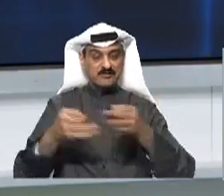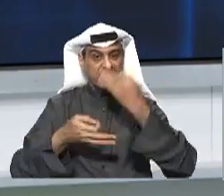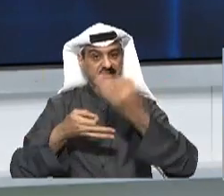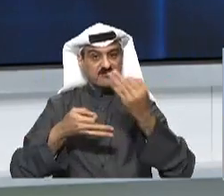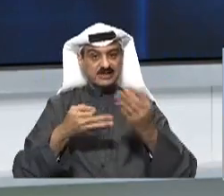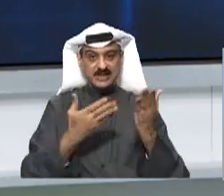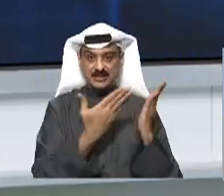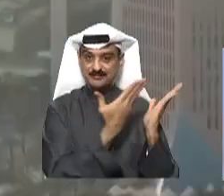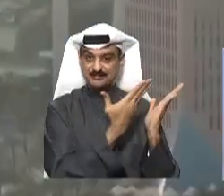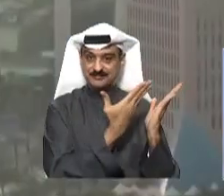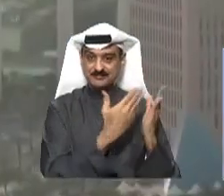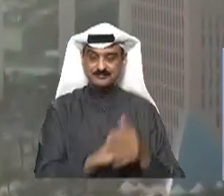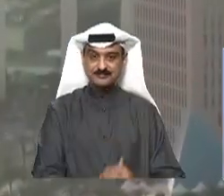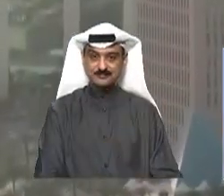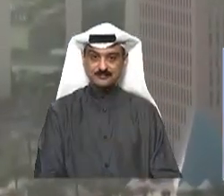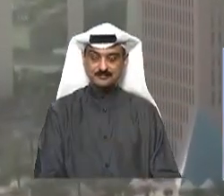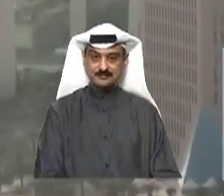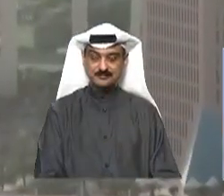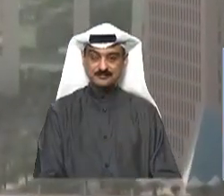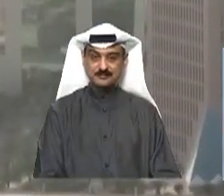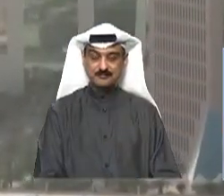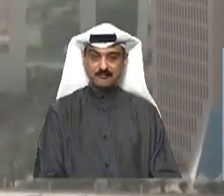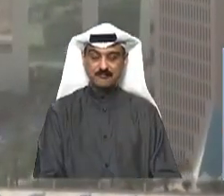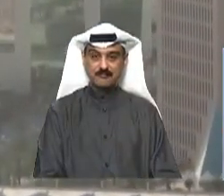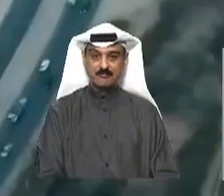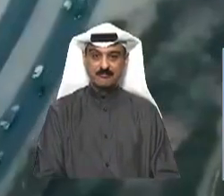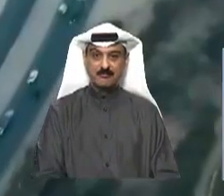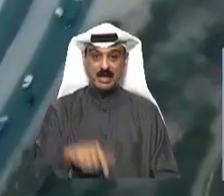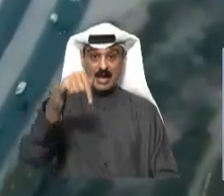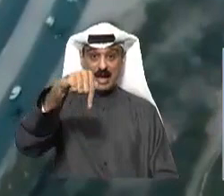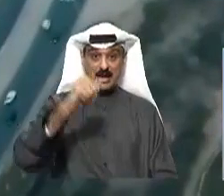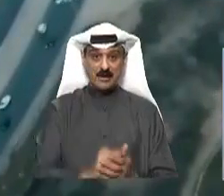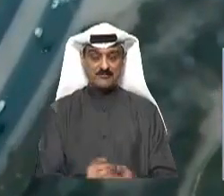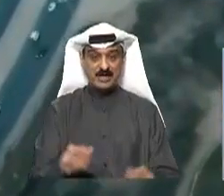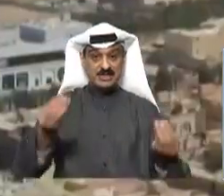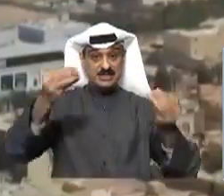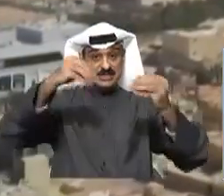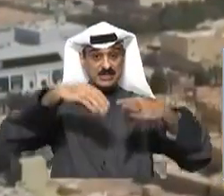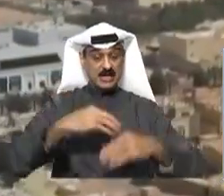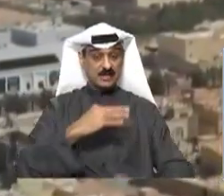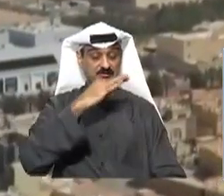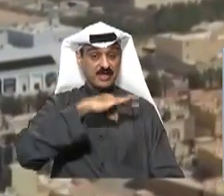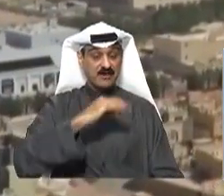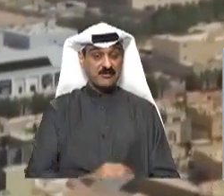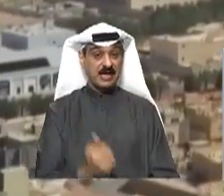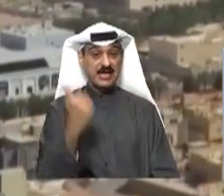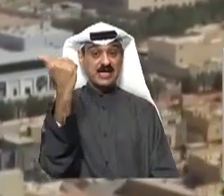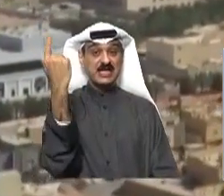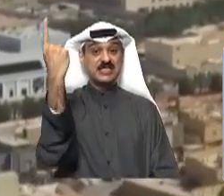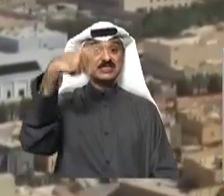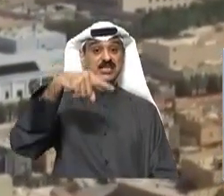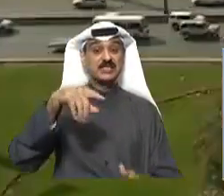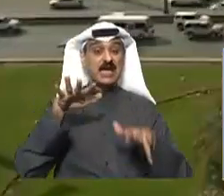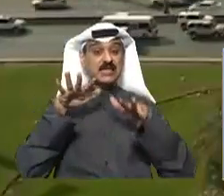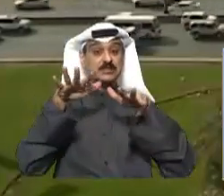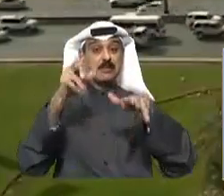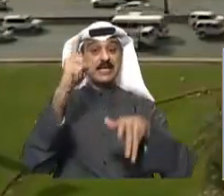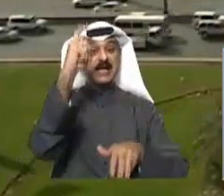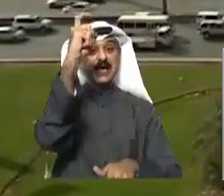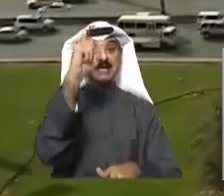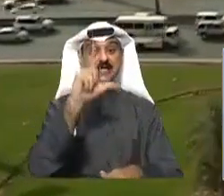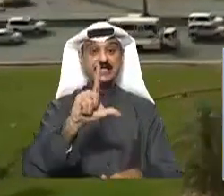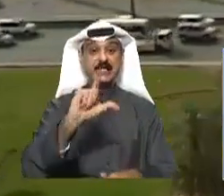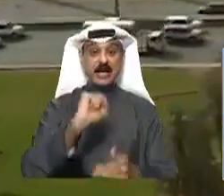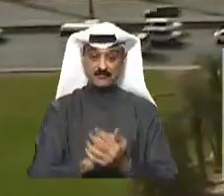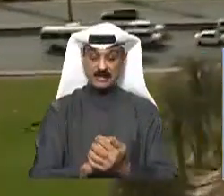التفاصيل. تزامنا مع إعلانها تحقيق فائض يصل إلى 16 مليار ريال في ميزانية